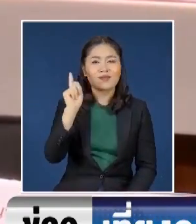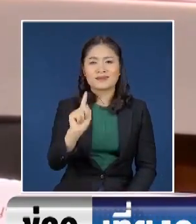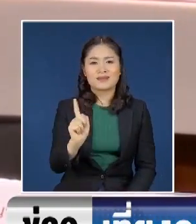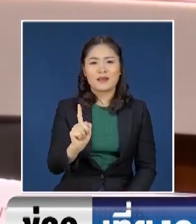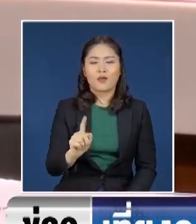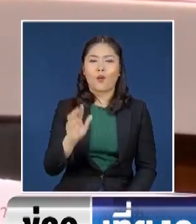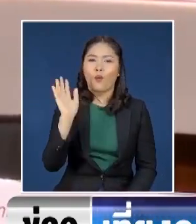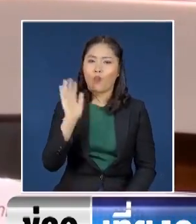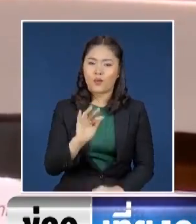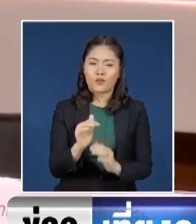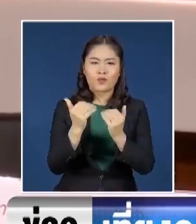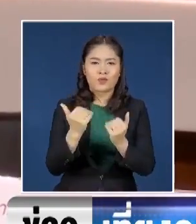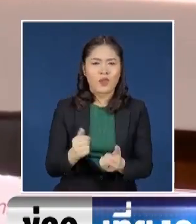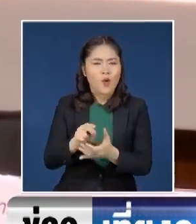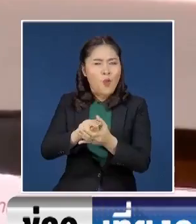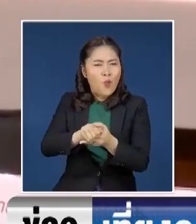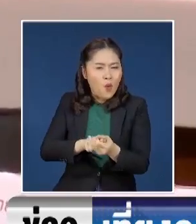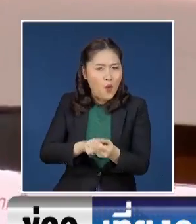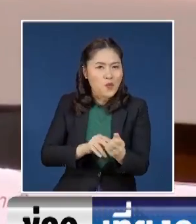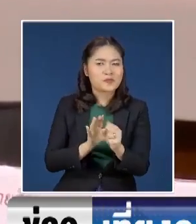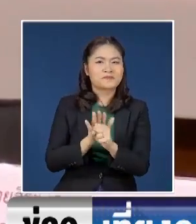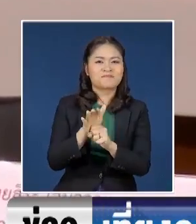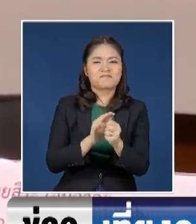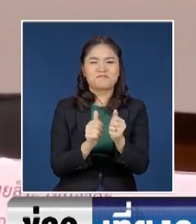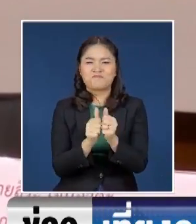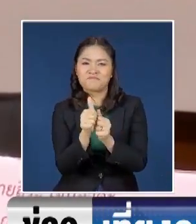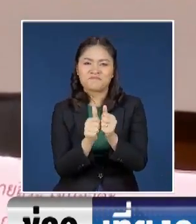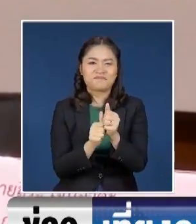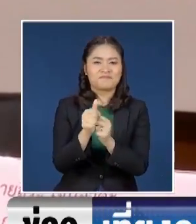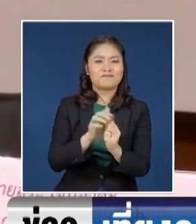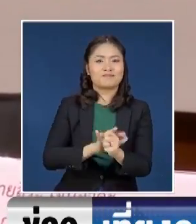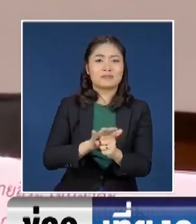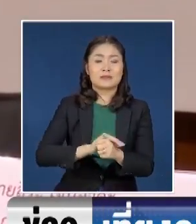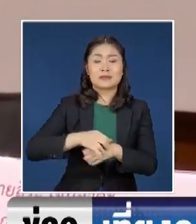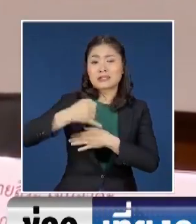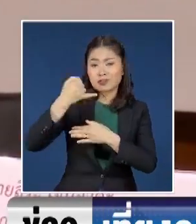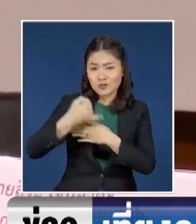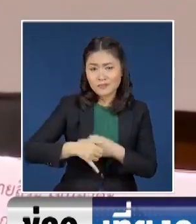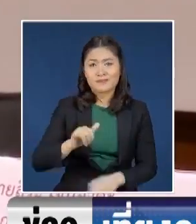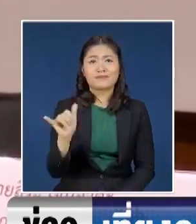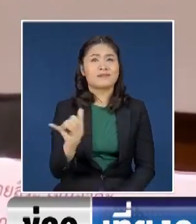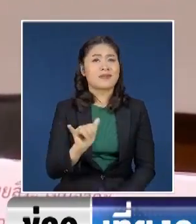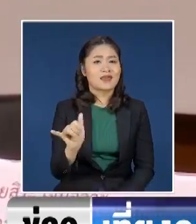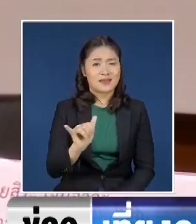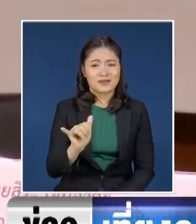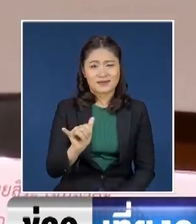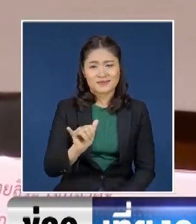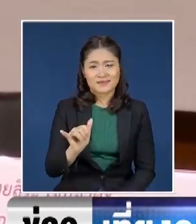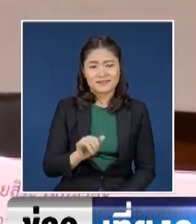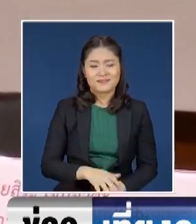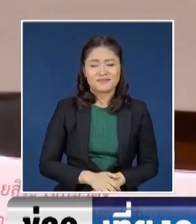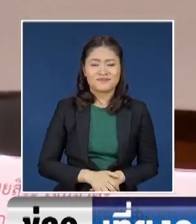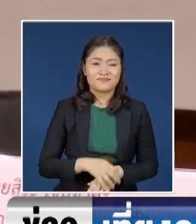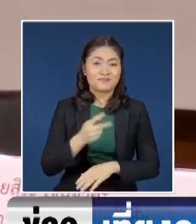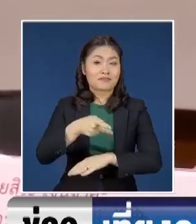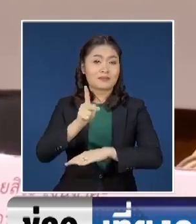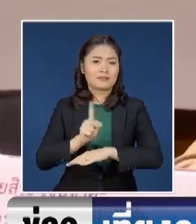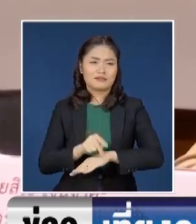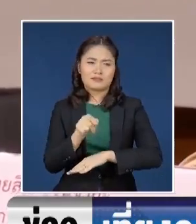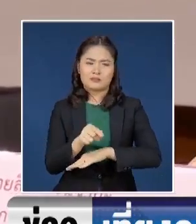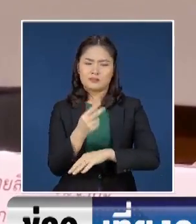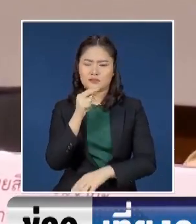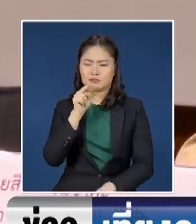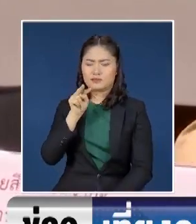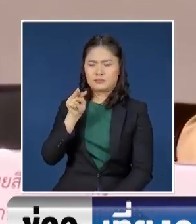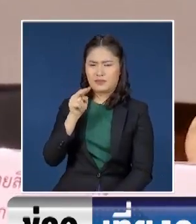ขาเรียกว่าเป็นคู่ที่สูสีกันมากแต่มันไม่จบแค่นั้นคุณธนาพัฒน ์ คือท่านเสรีอย่างที่บอกไปว่าเหลือไปเห็น